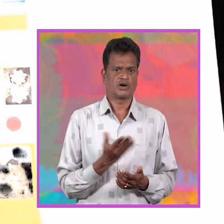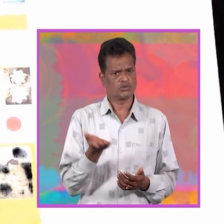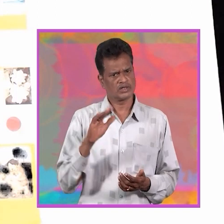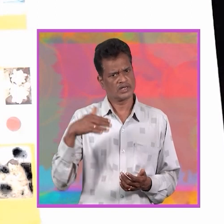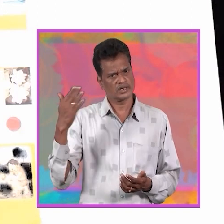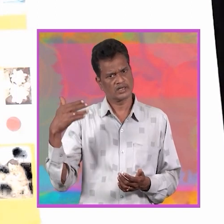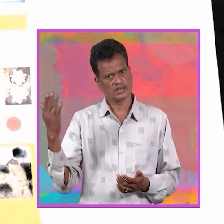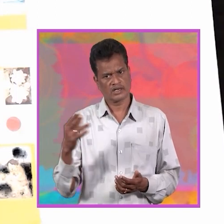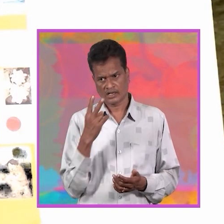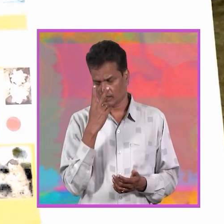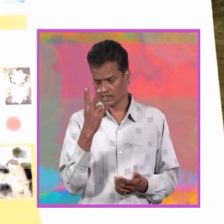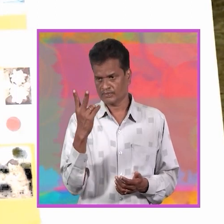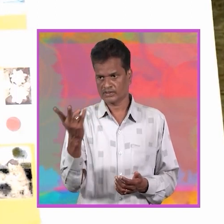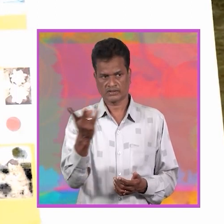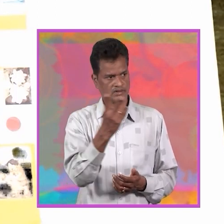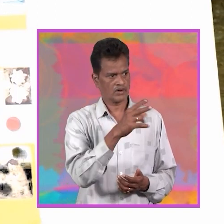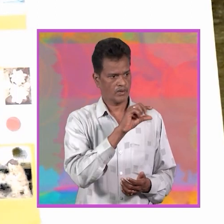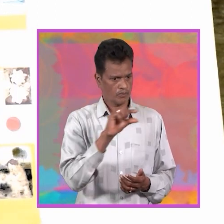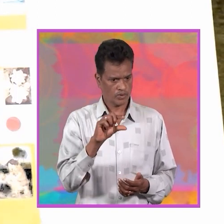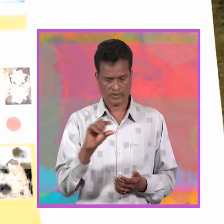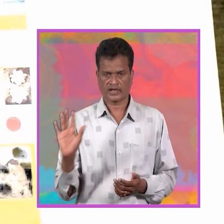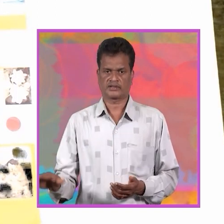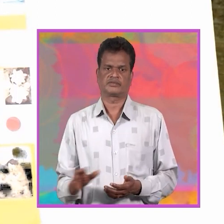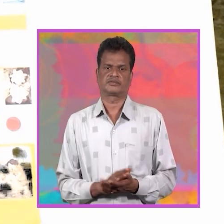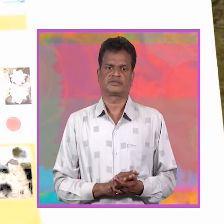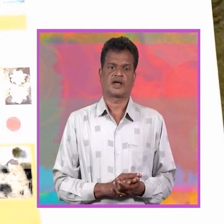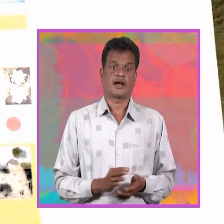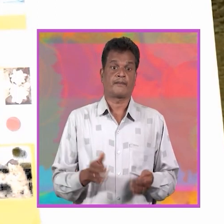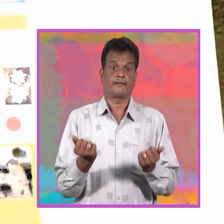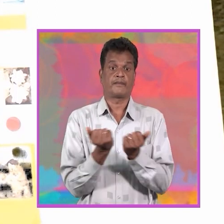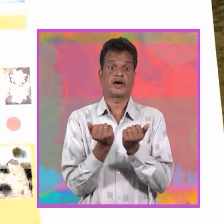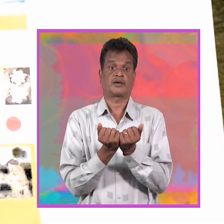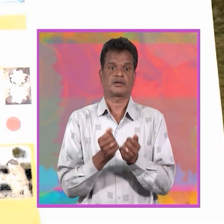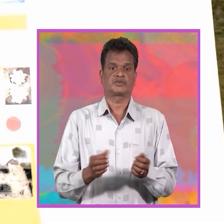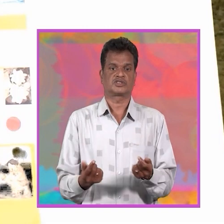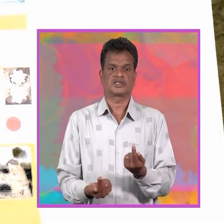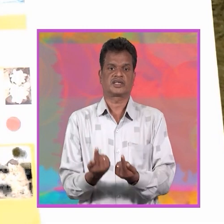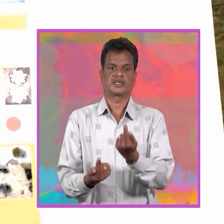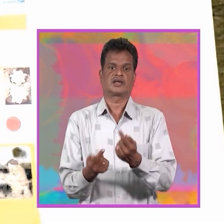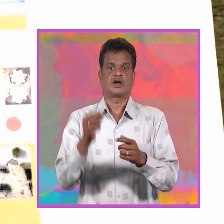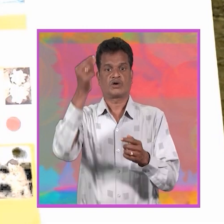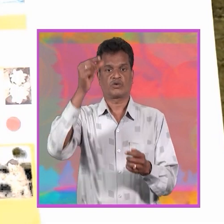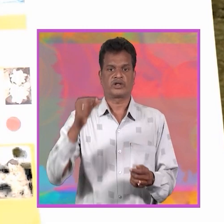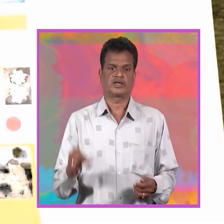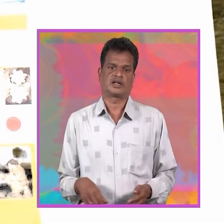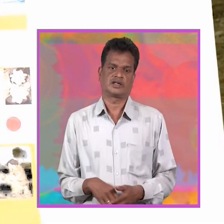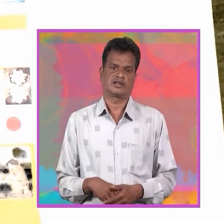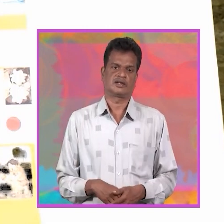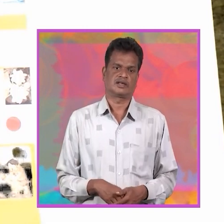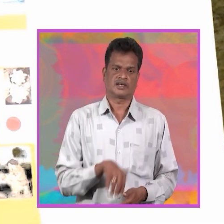கண்ணால் பார்க்கக்கூடிய அனைத்துமே பொருட்பெயரில் அடங்கும். மரம், செடி, கொடிகள், இது